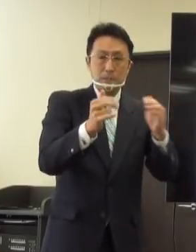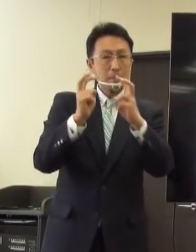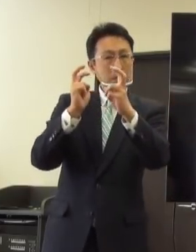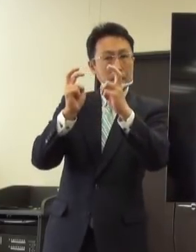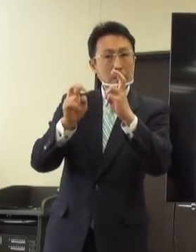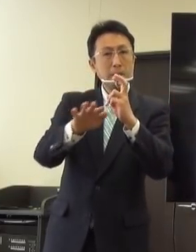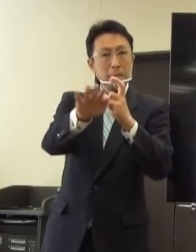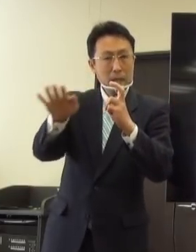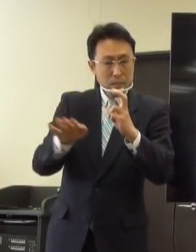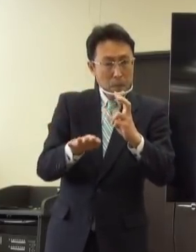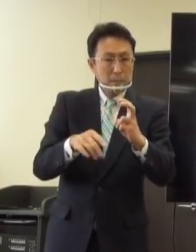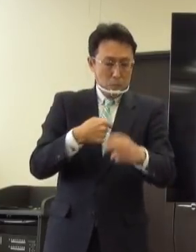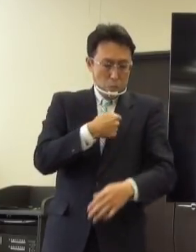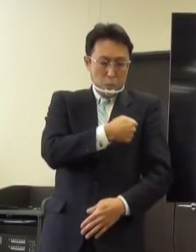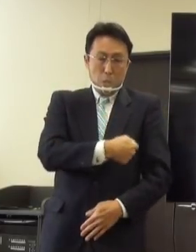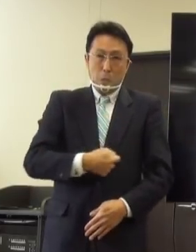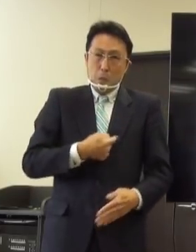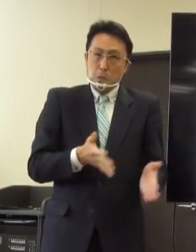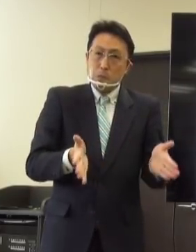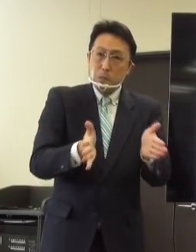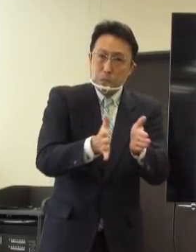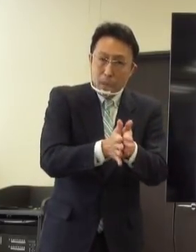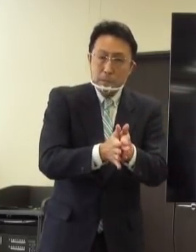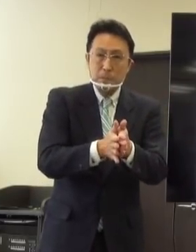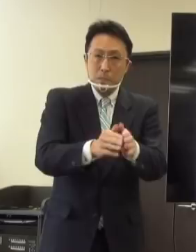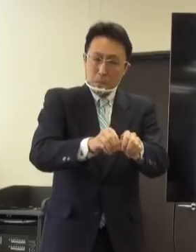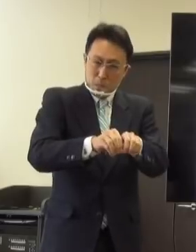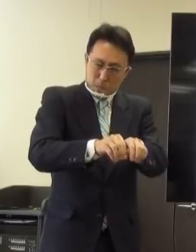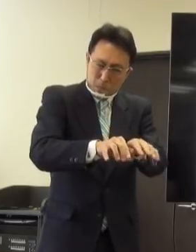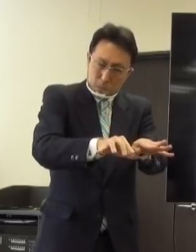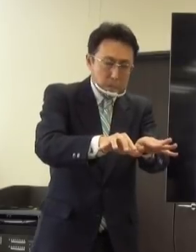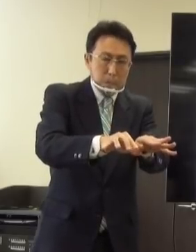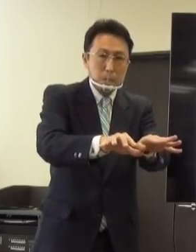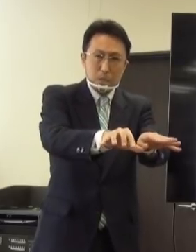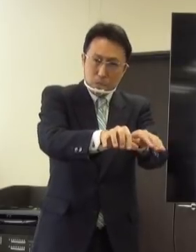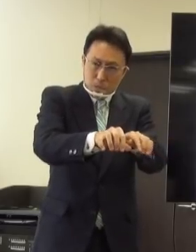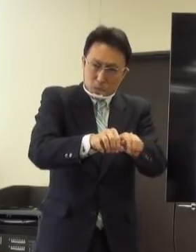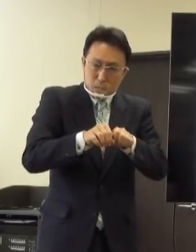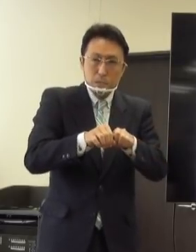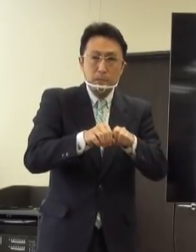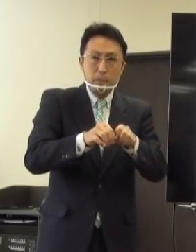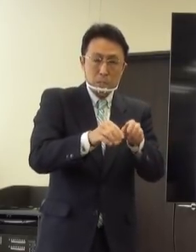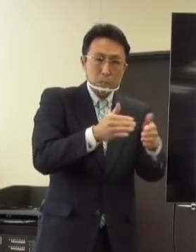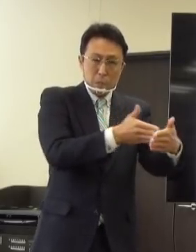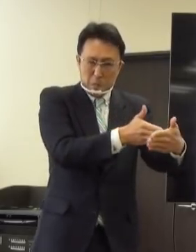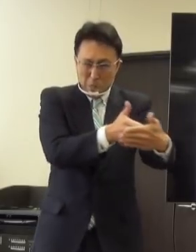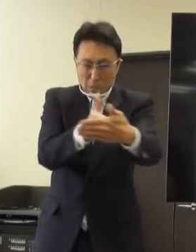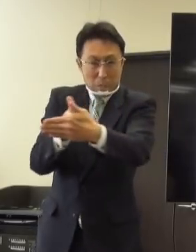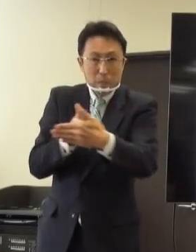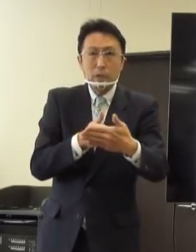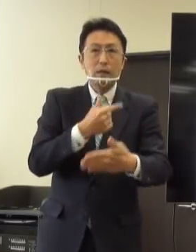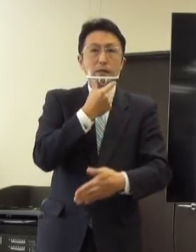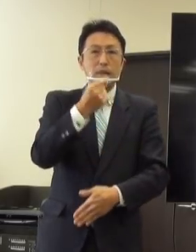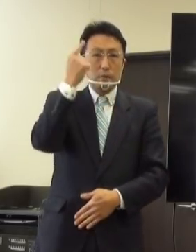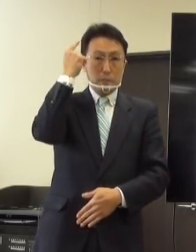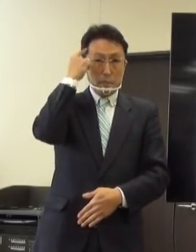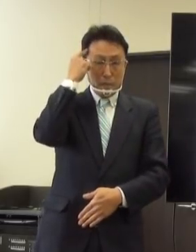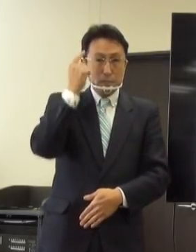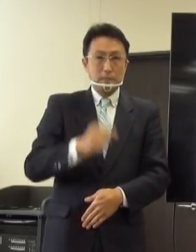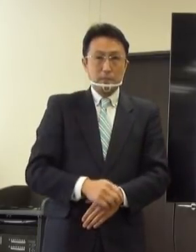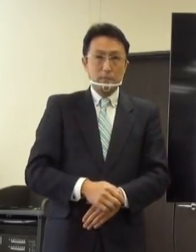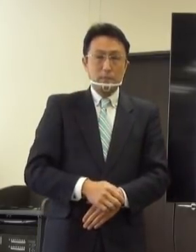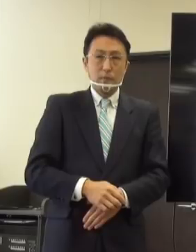と心を合わせて感染防止対策を徹底していきたいと思います。感染拡大を抑え込ん